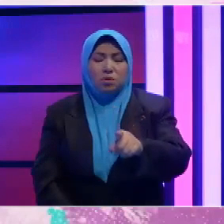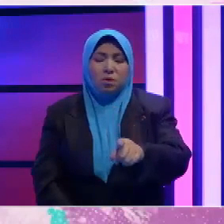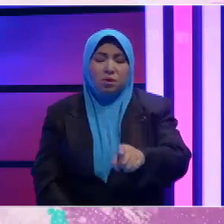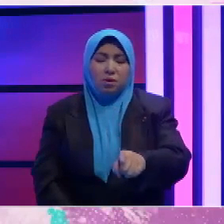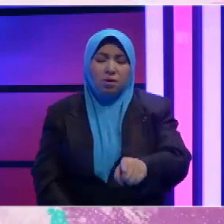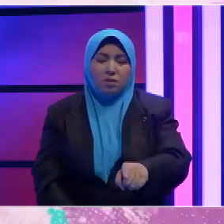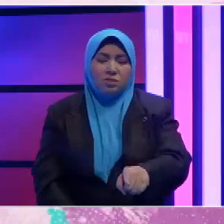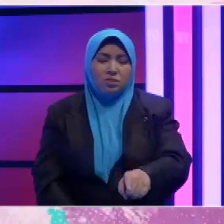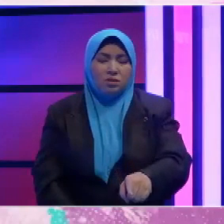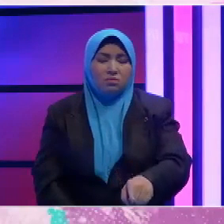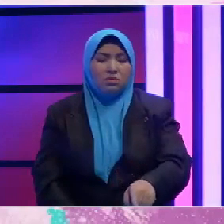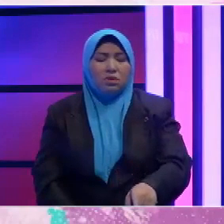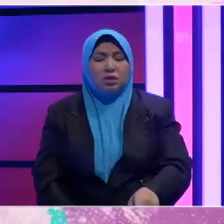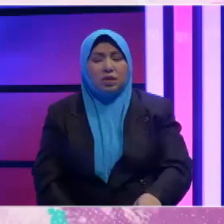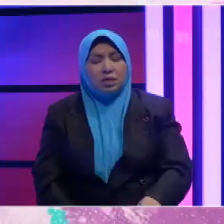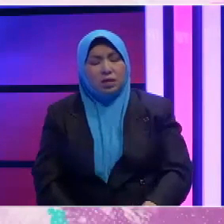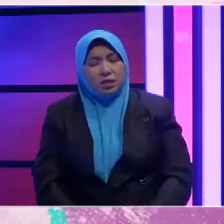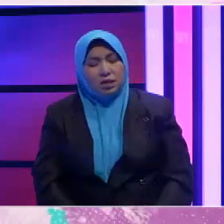وإنا